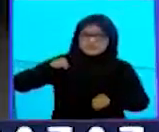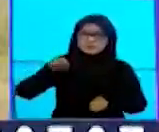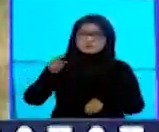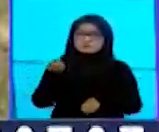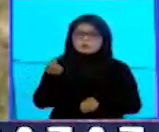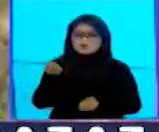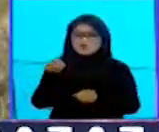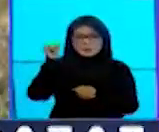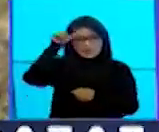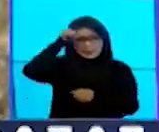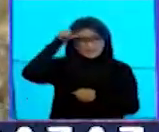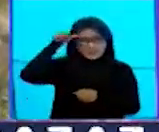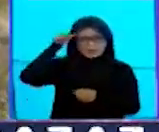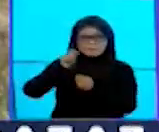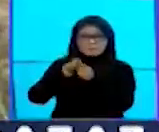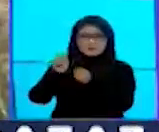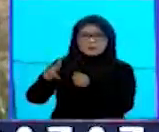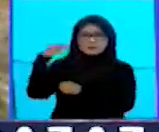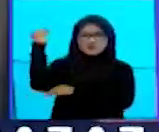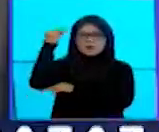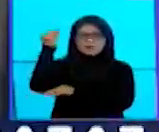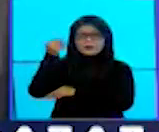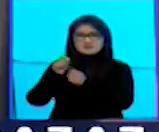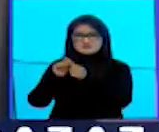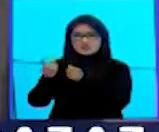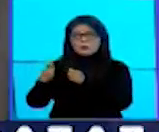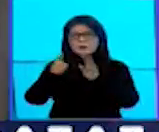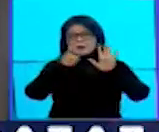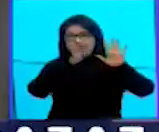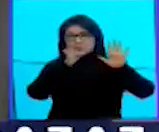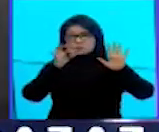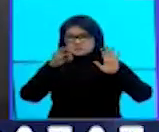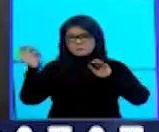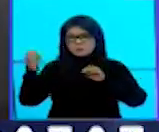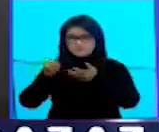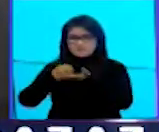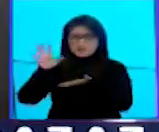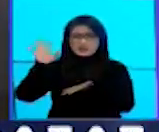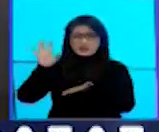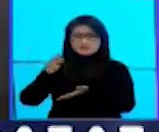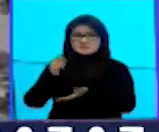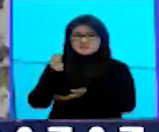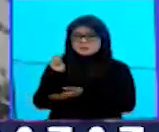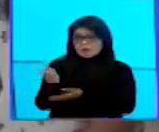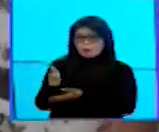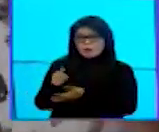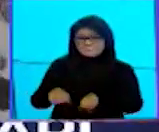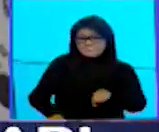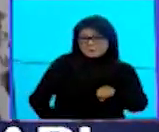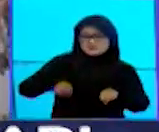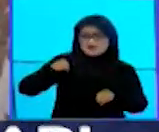dengan ongkos Rp600.000 per orang. Ia hanya menyewa bajai yang biasa dikemudikannya Rp70.000